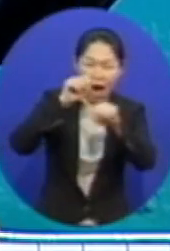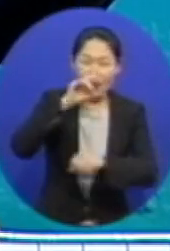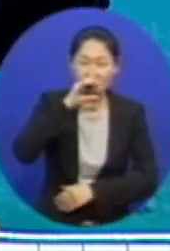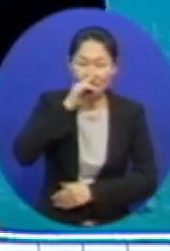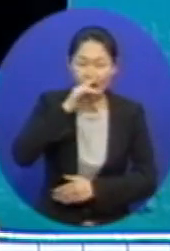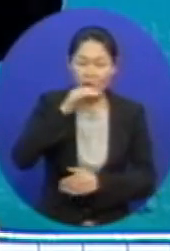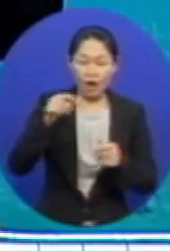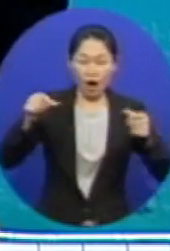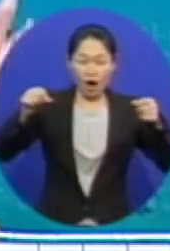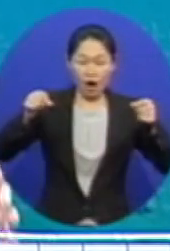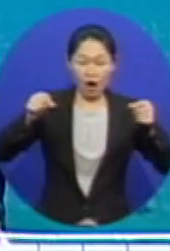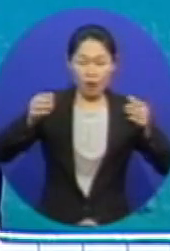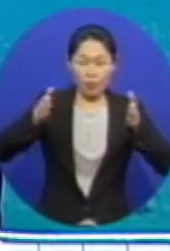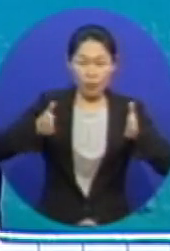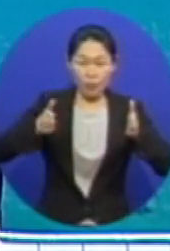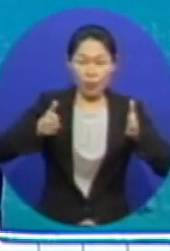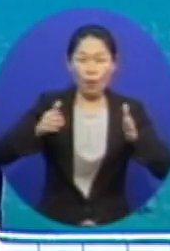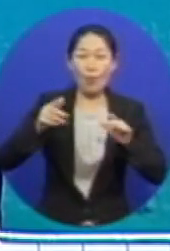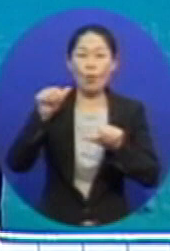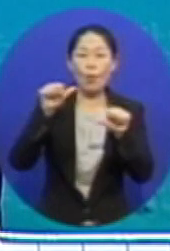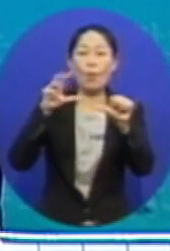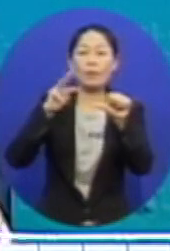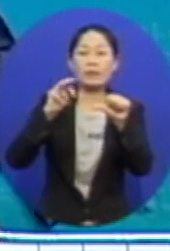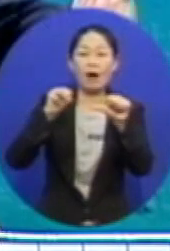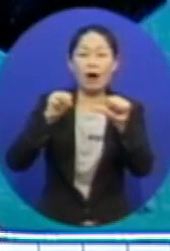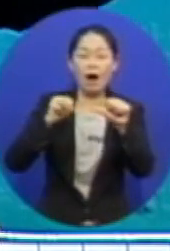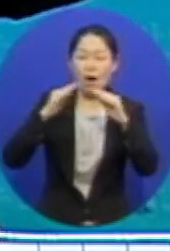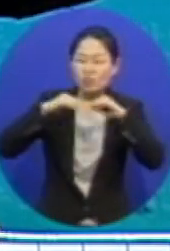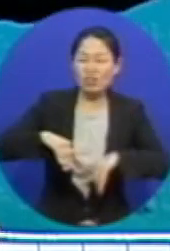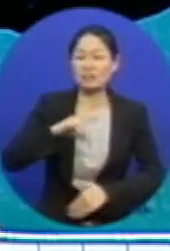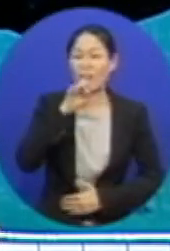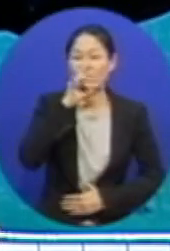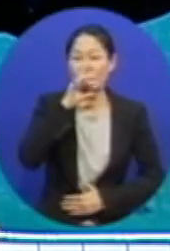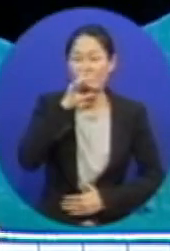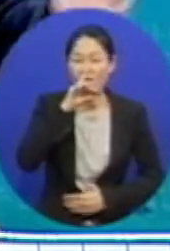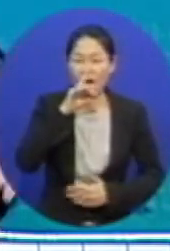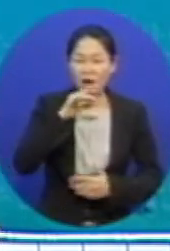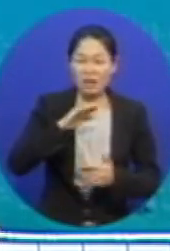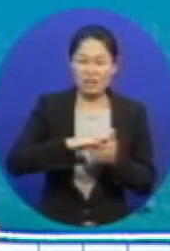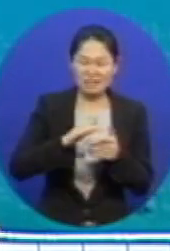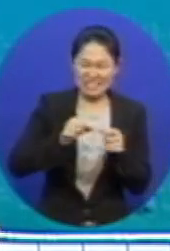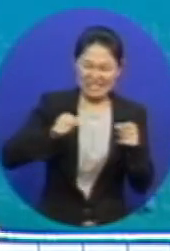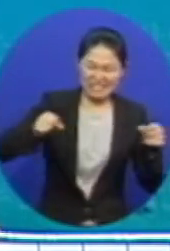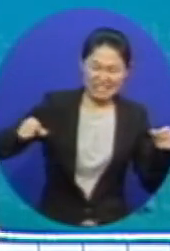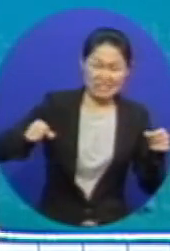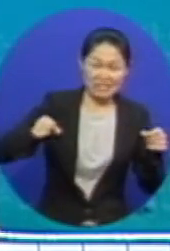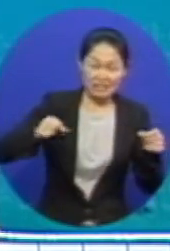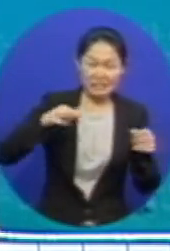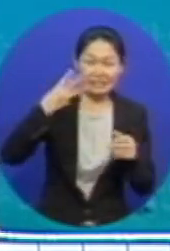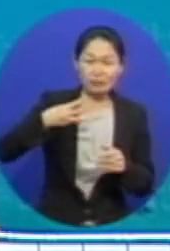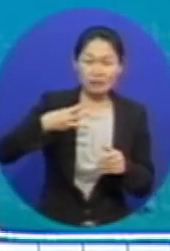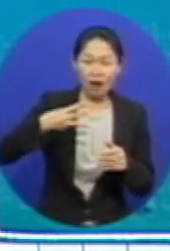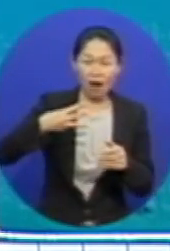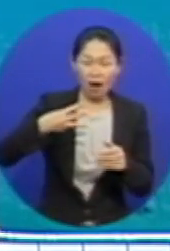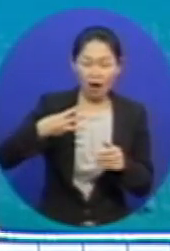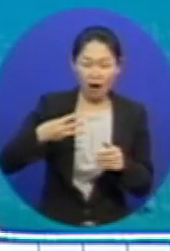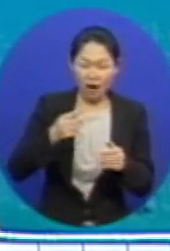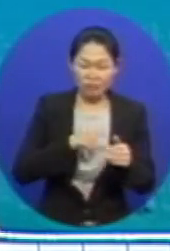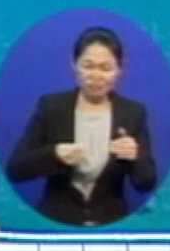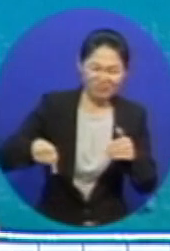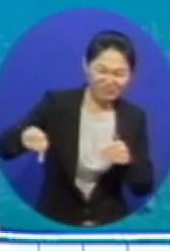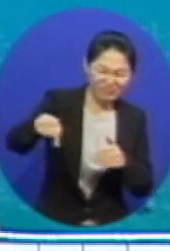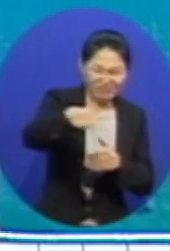다에요 어떻게 해서 제도 물어 지지가 않아요 길이가 삼천 기로에 요 그 성을 돌아서 들어갈 수가